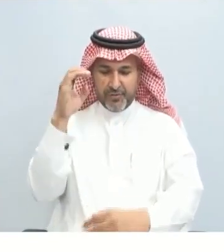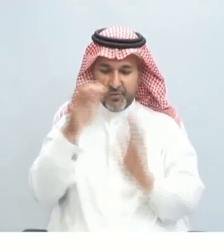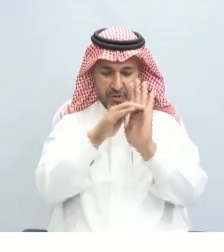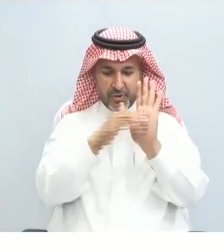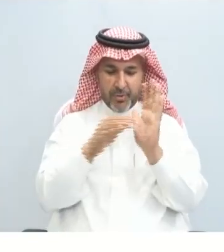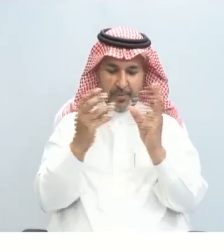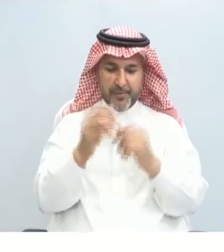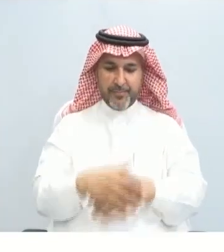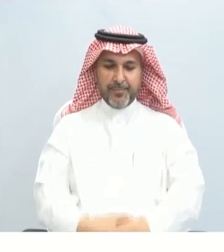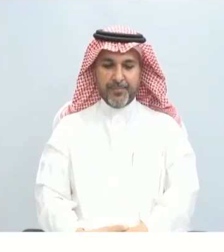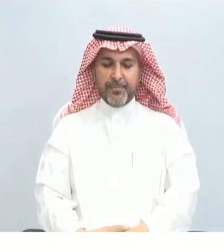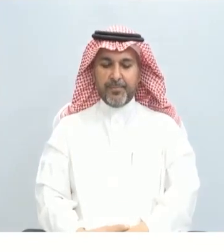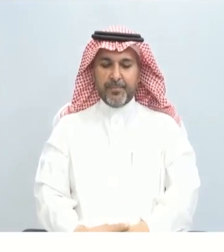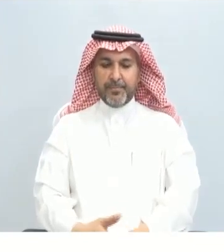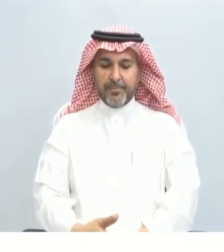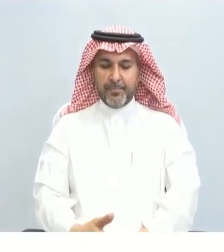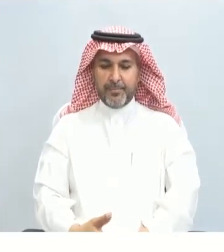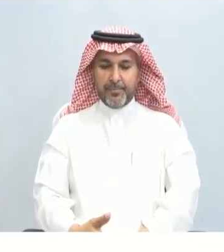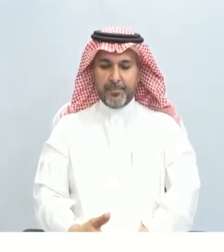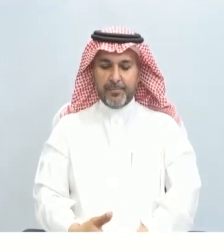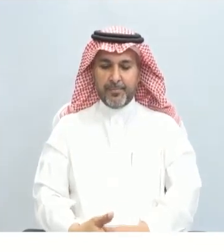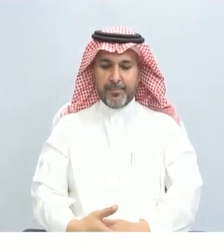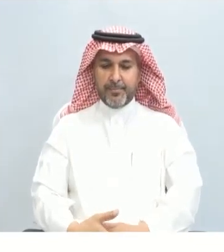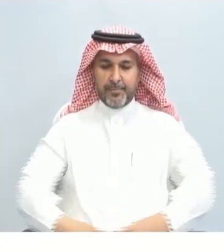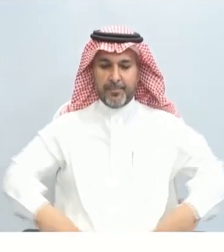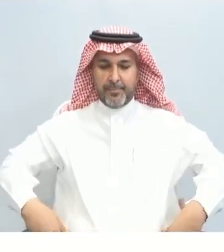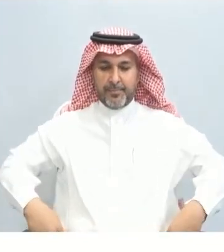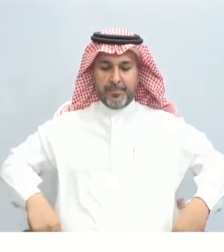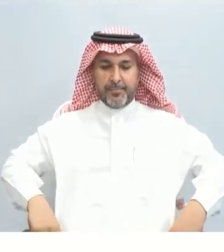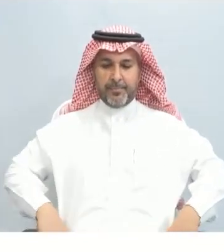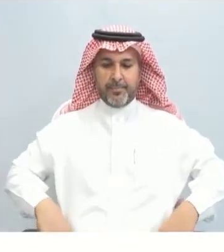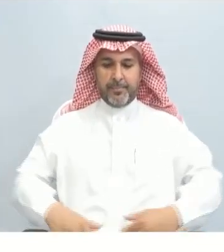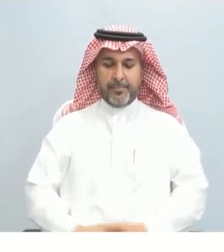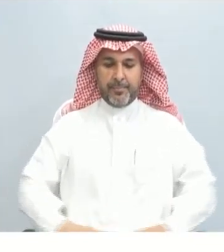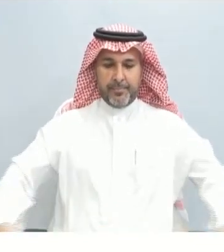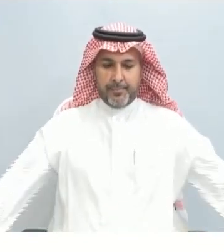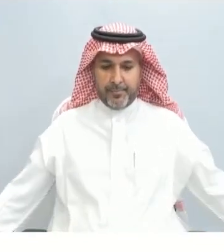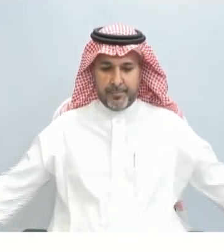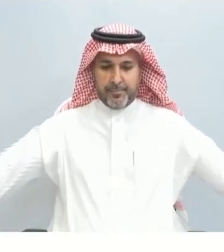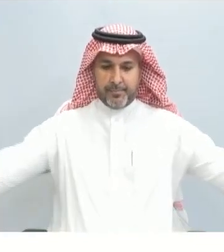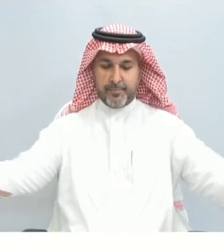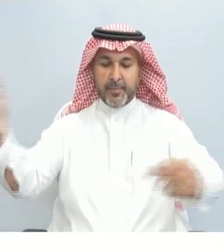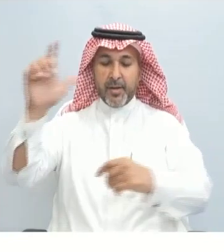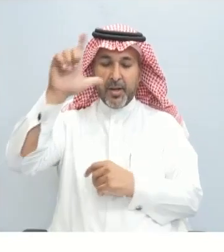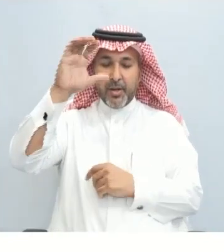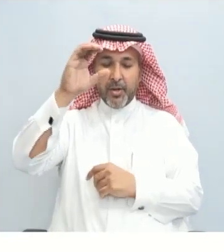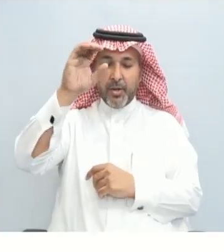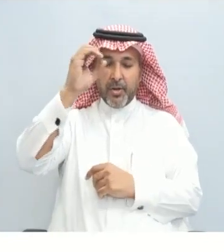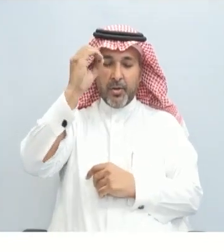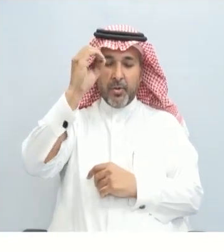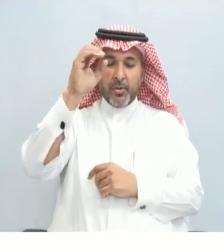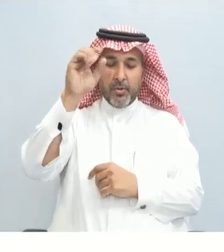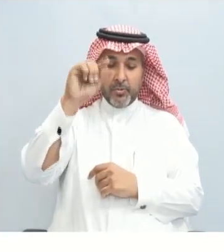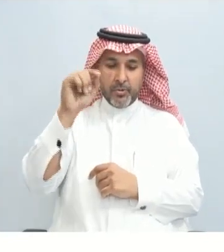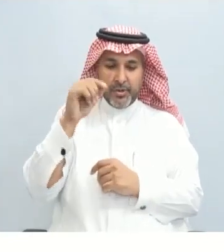التالي بقول ان هذا يساوي لوغاريتم الاساس اين لجي اكس